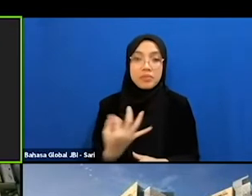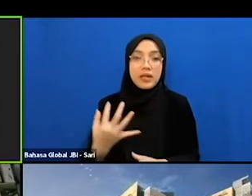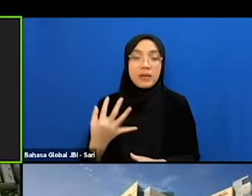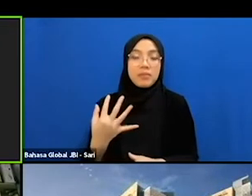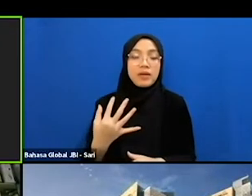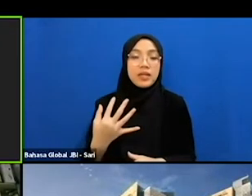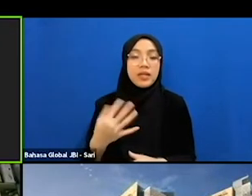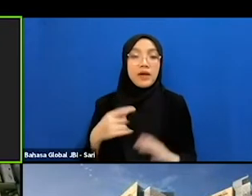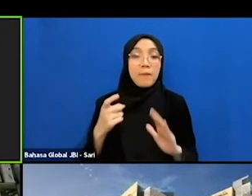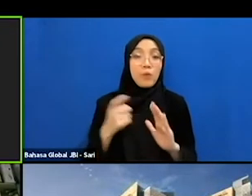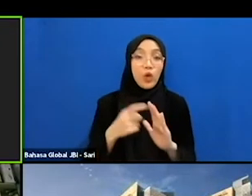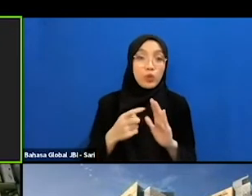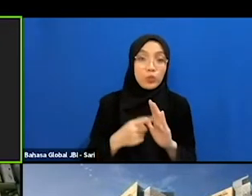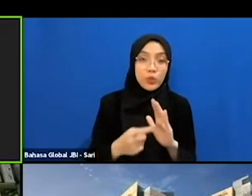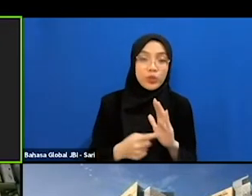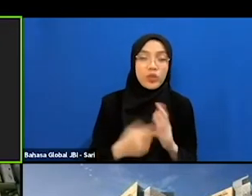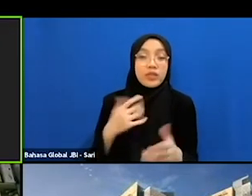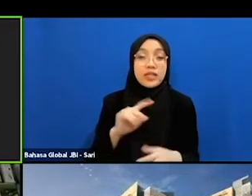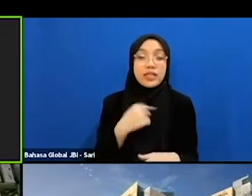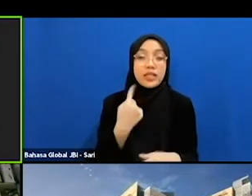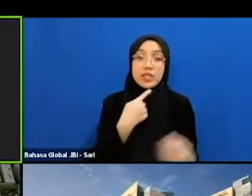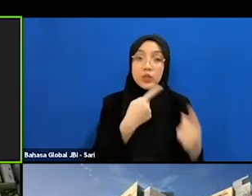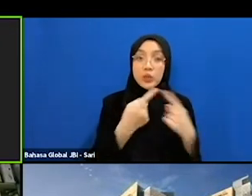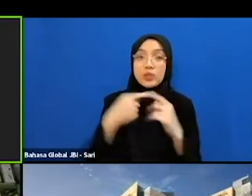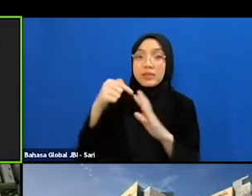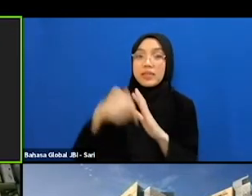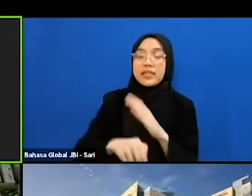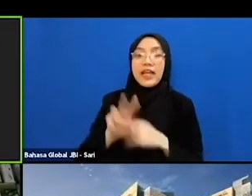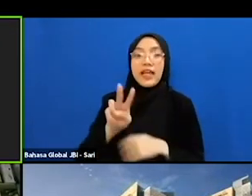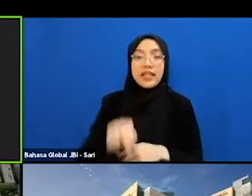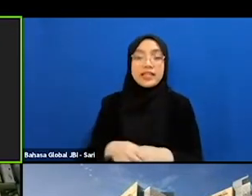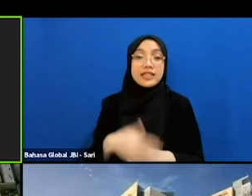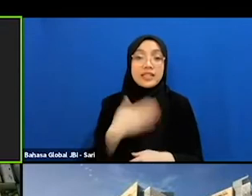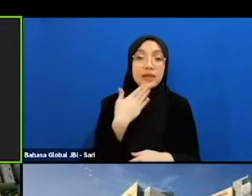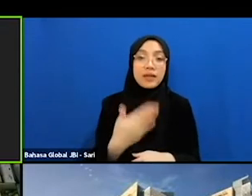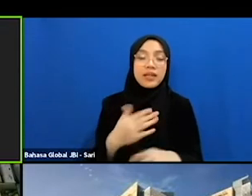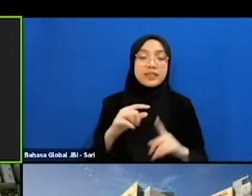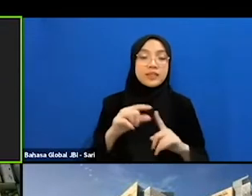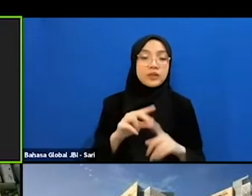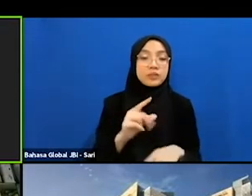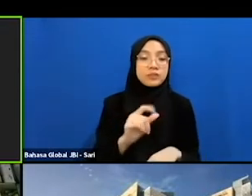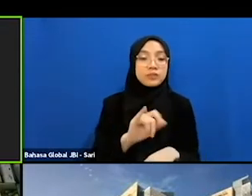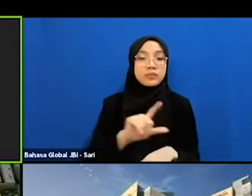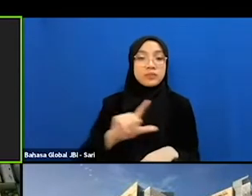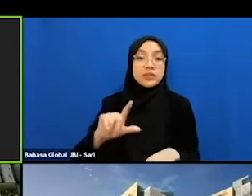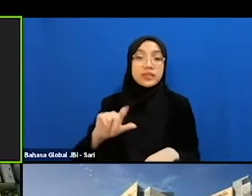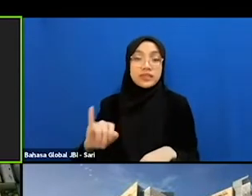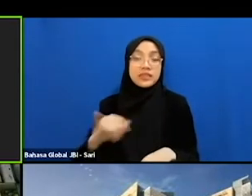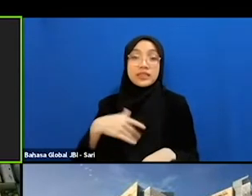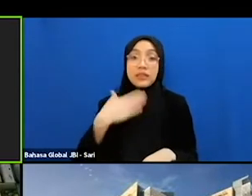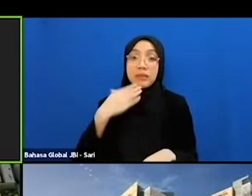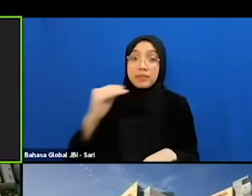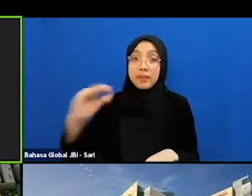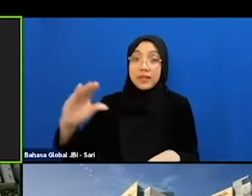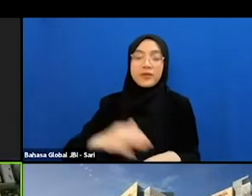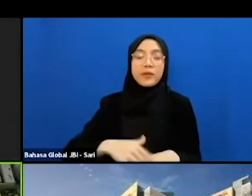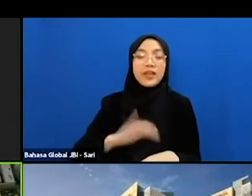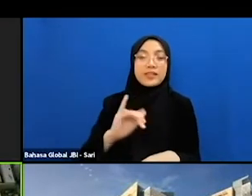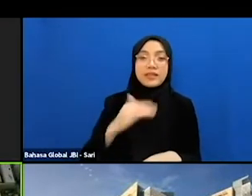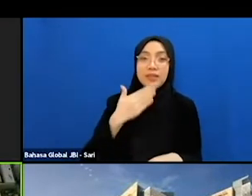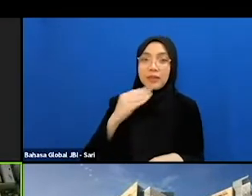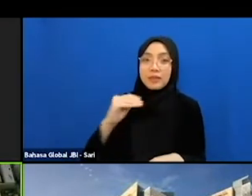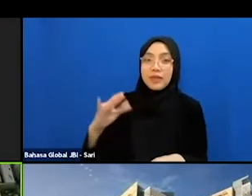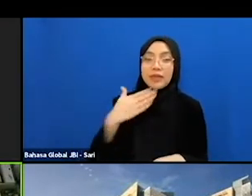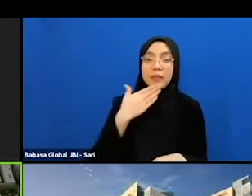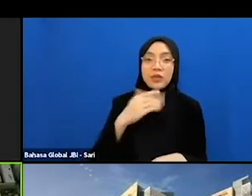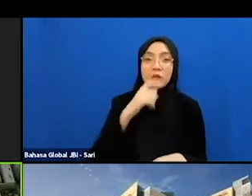poin yang mungkin kita bisa diskusikan lebih lanjut Terima kasih Mbak Prilly Selamat pagi Pak Terima kasih banyak